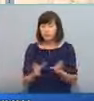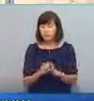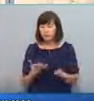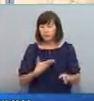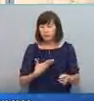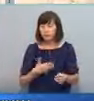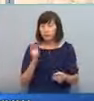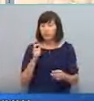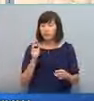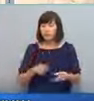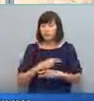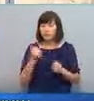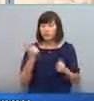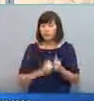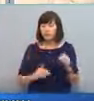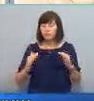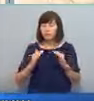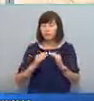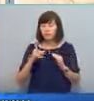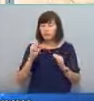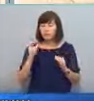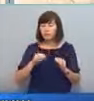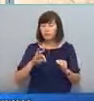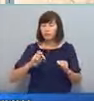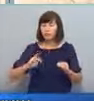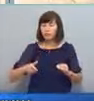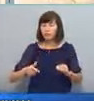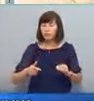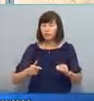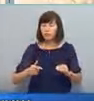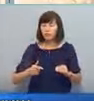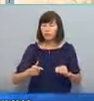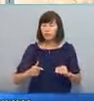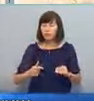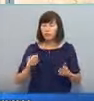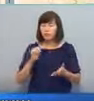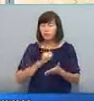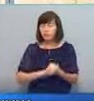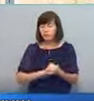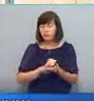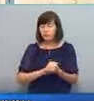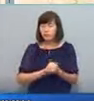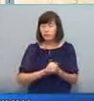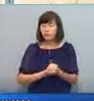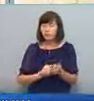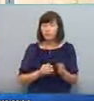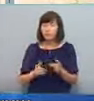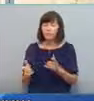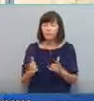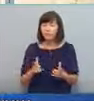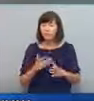бізде халыққа беріліп атқан, әрбір тұрғынға беріліп атқан 100 мың теңгенің қағаздарын, документтерін